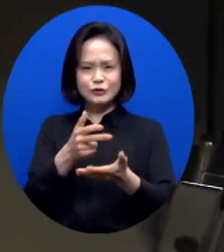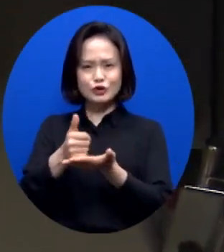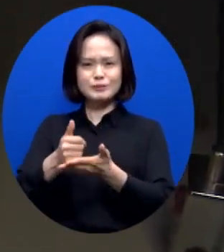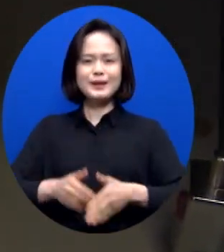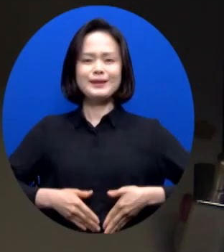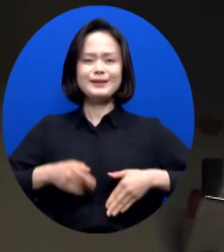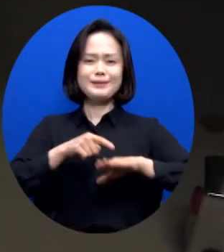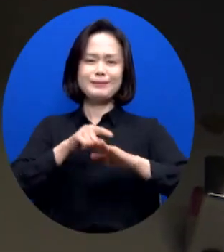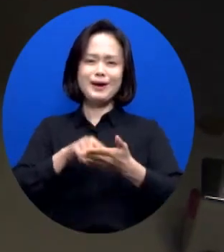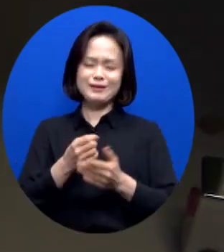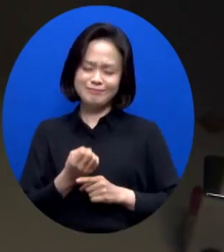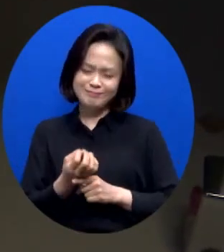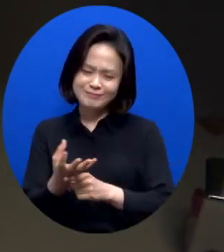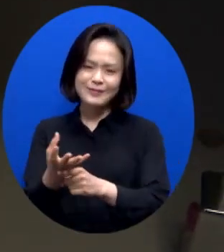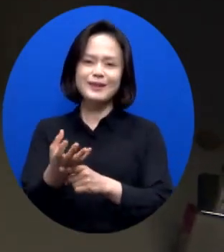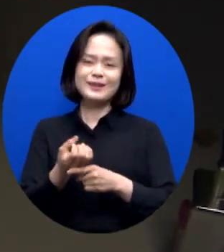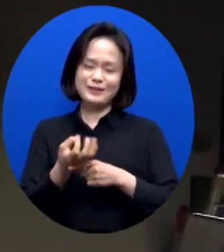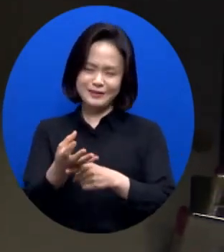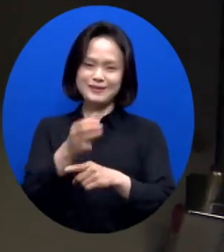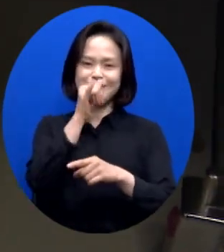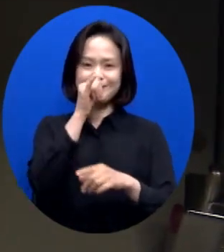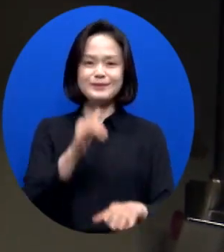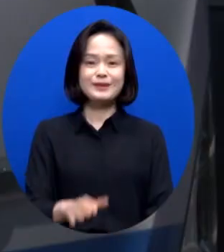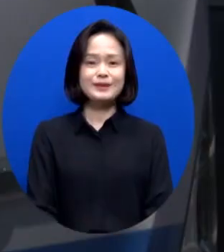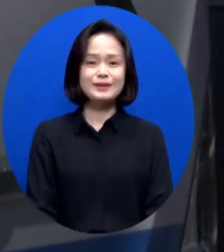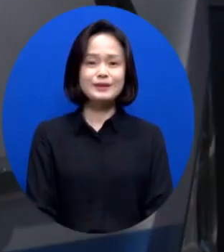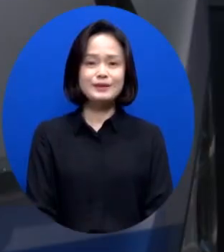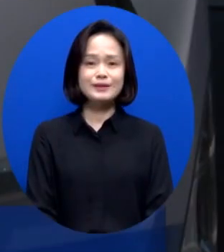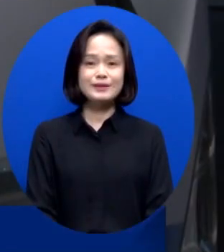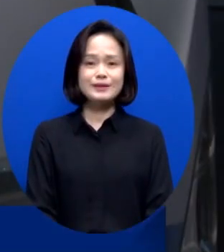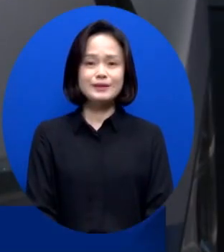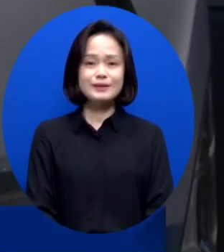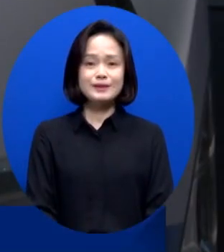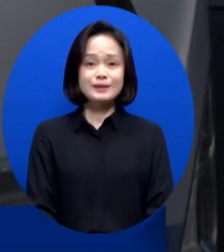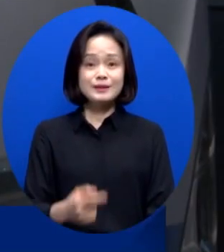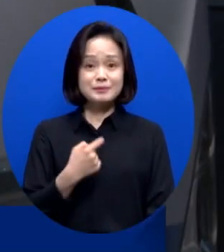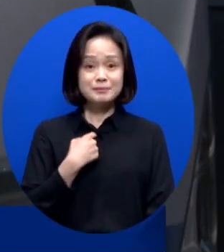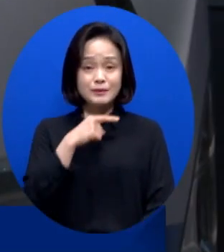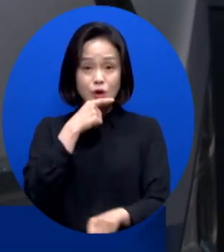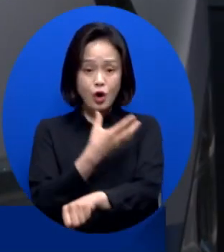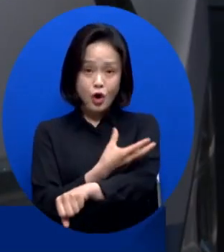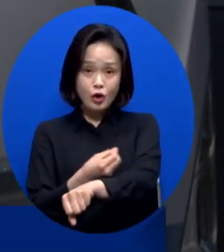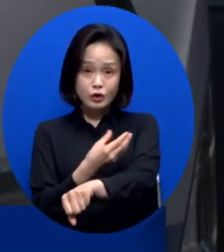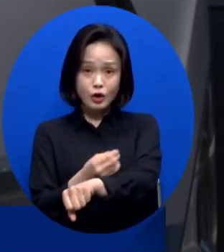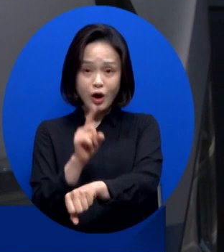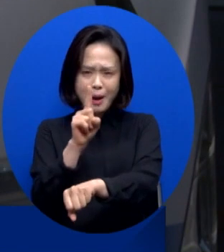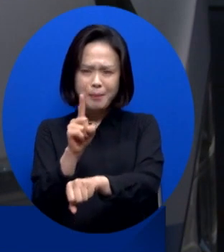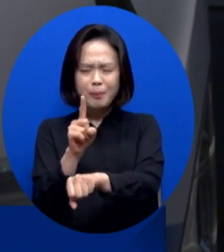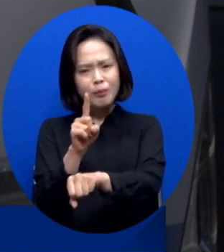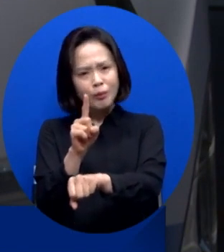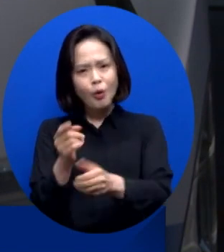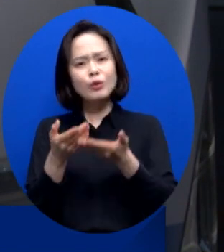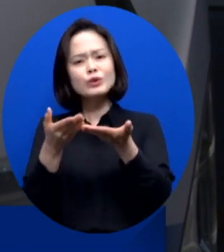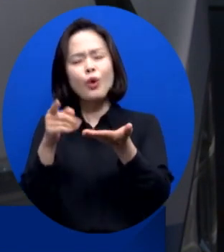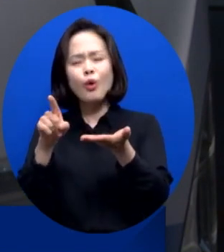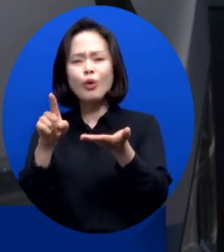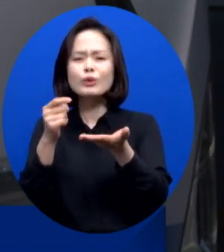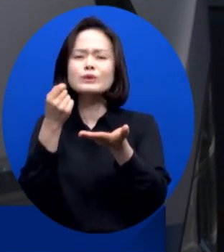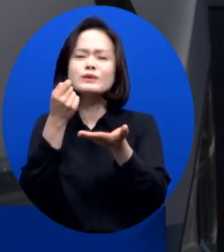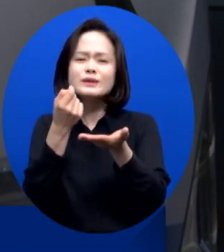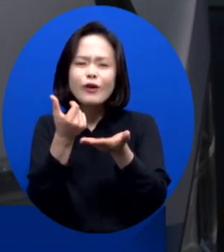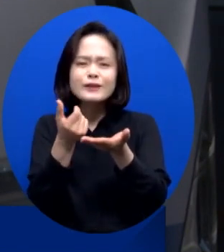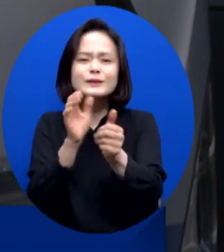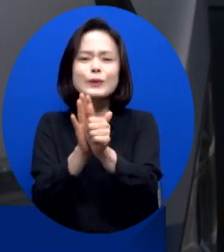이웃에게 전하고 있습니다 아 제가 드리는 이유 작은 이환 열이 정말 다른 사람의 건강을